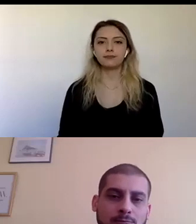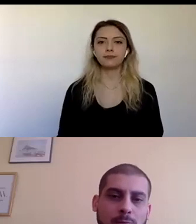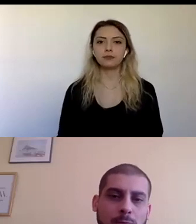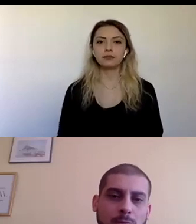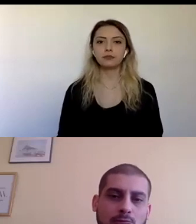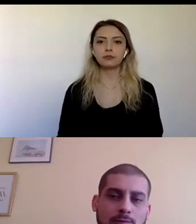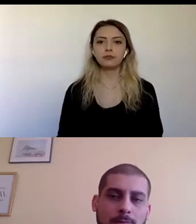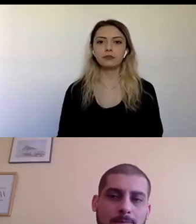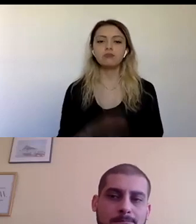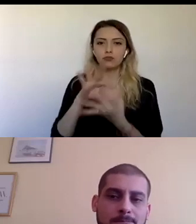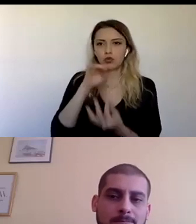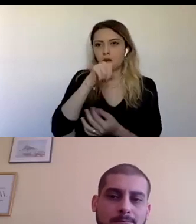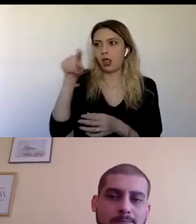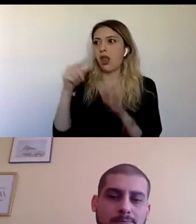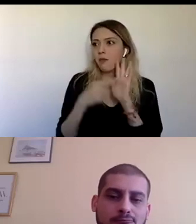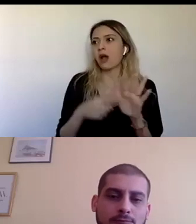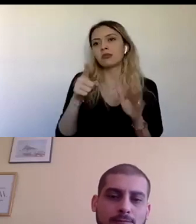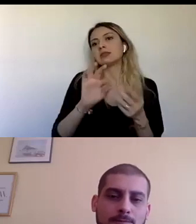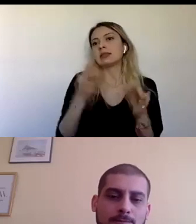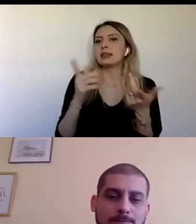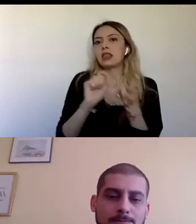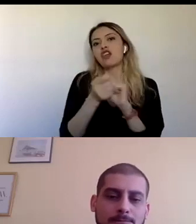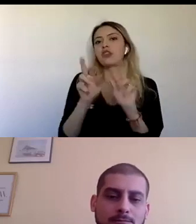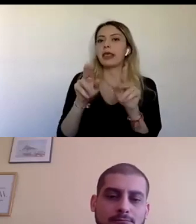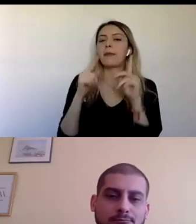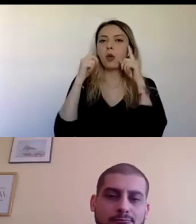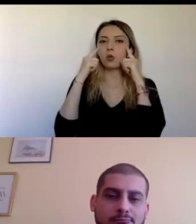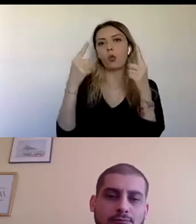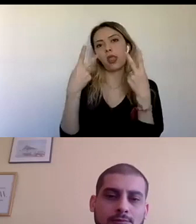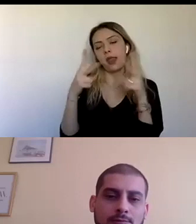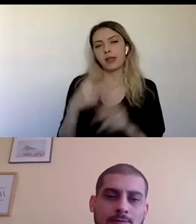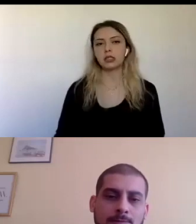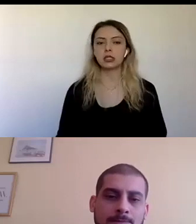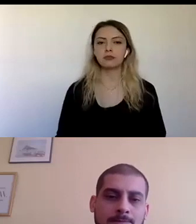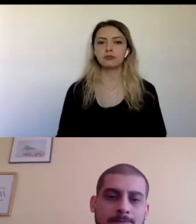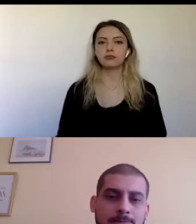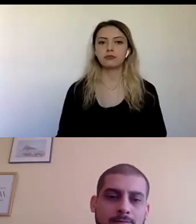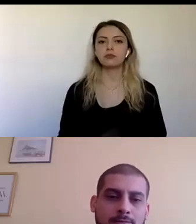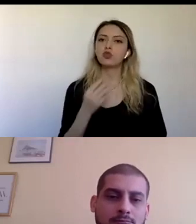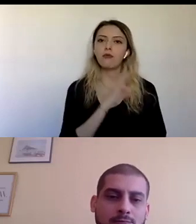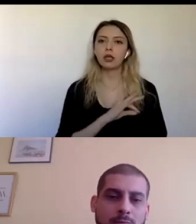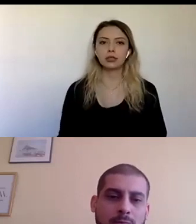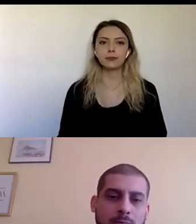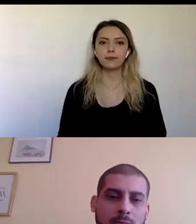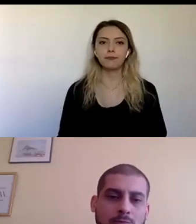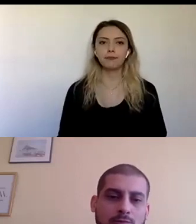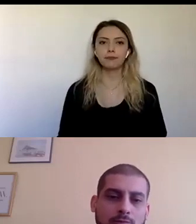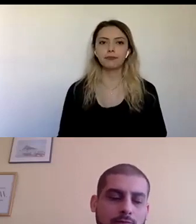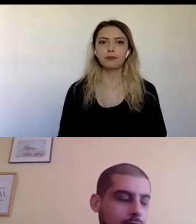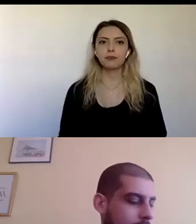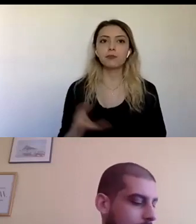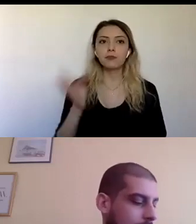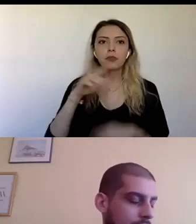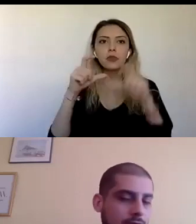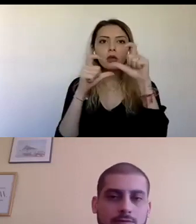bakın aslında böyleydi, şu an böyle oldu diyebileceğiniz bir araç bu da. Jaxpos. Bir diğeri